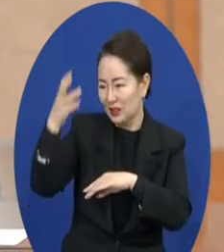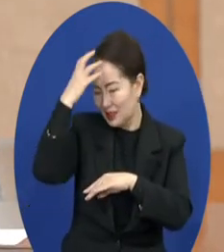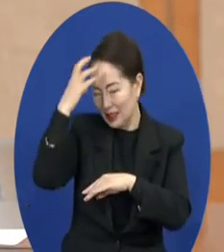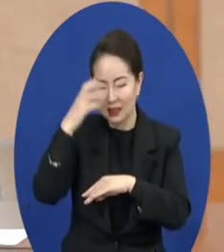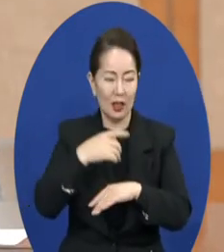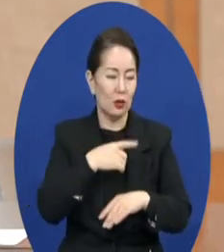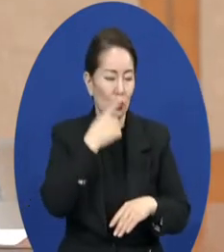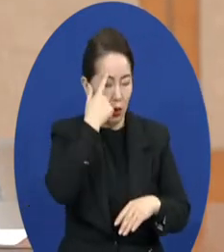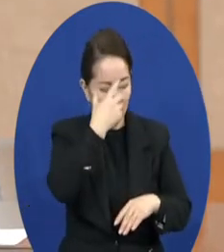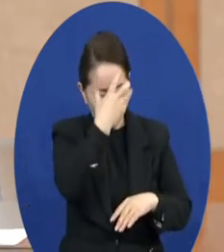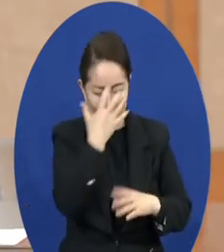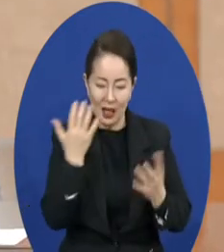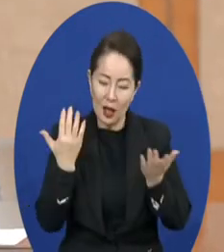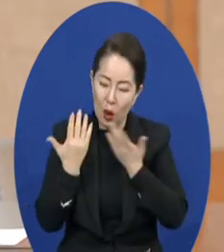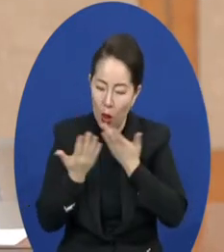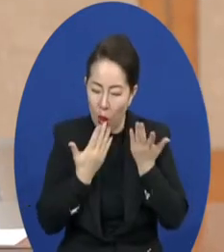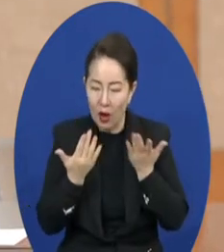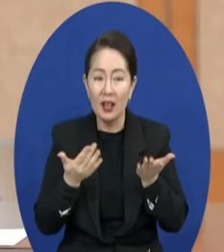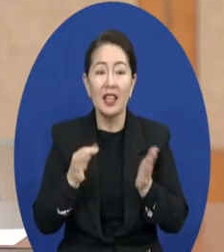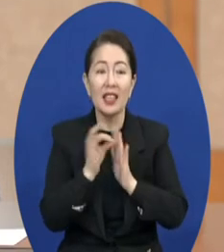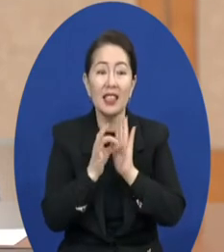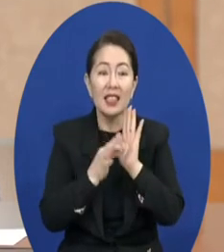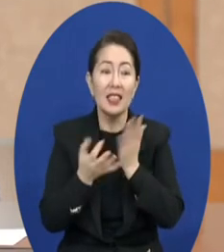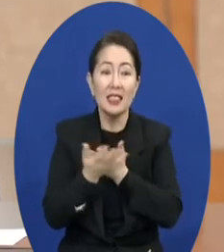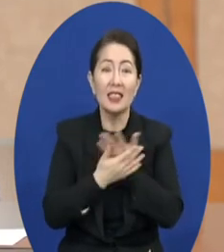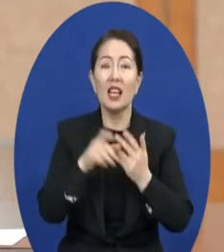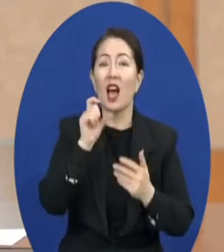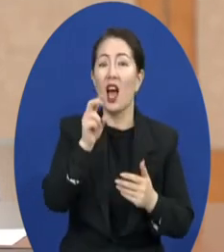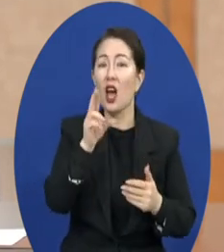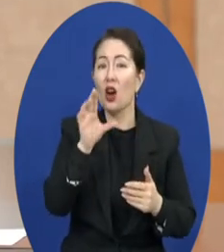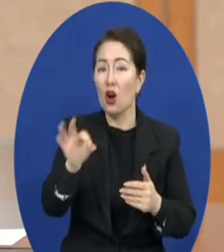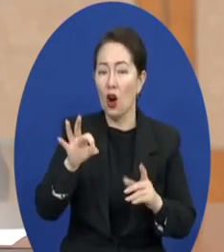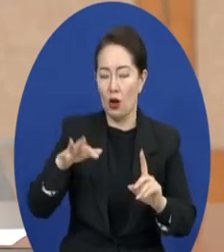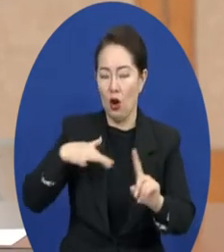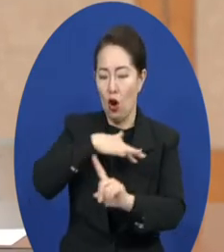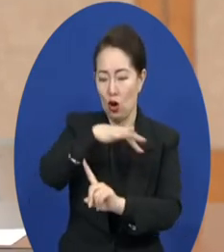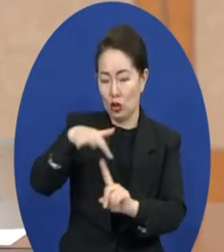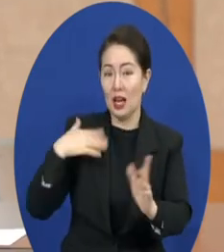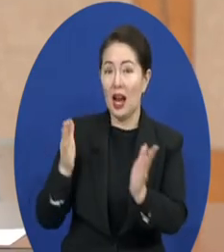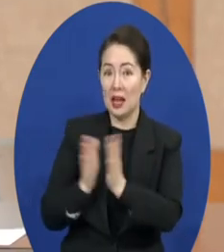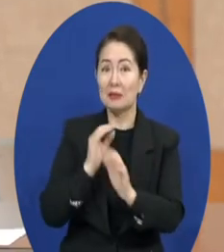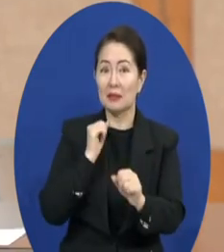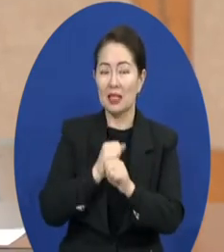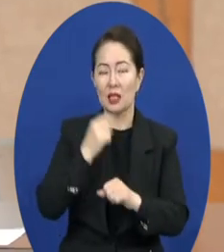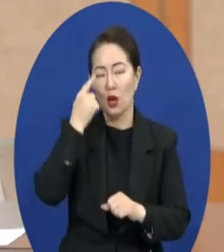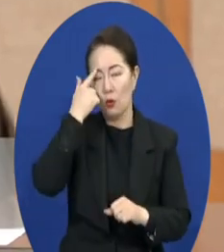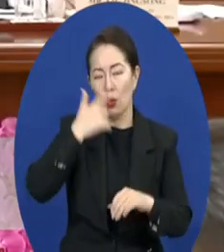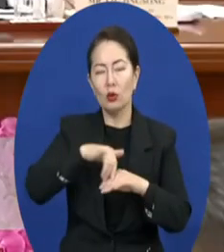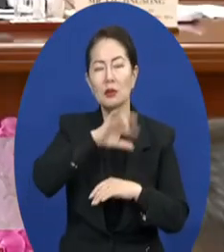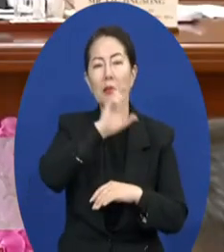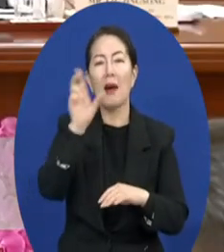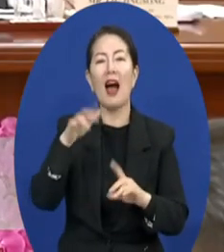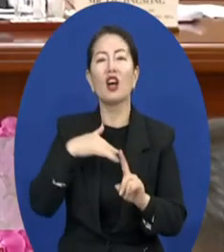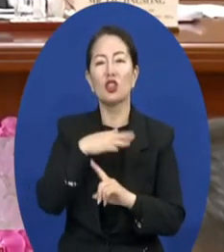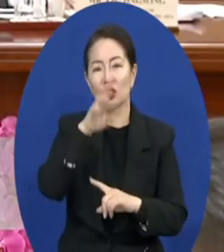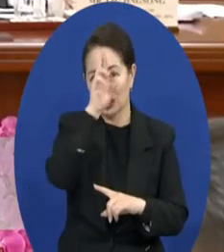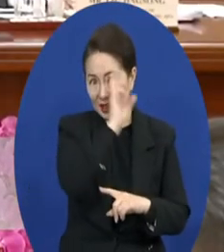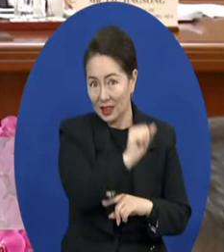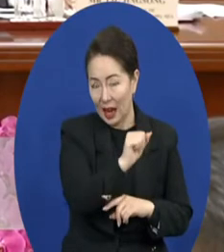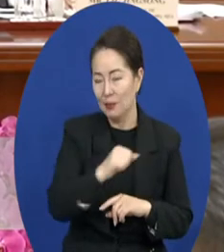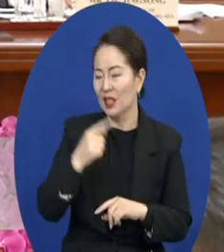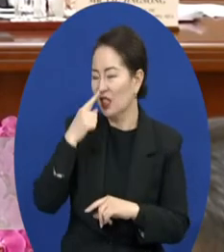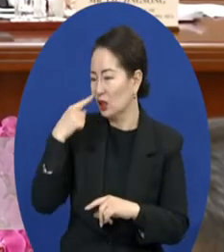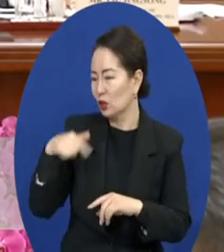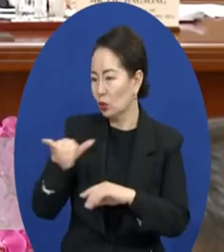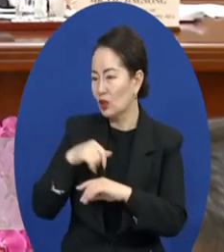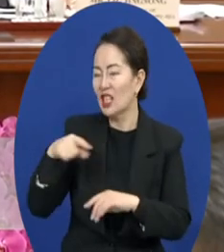улсын засгийн газар хоорондын хилцээр эхог хүрээлэн буй орчны салбарт хамтран ажиллах тухай Монгол улсын байгаль орчин аялжуулчлалын яам, бүгд Хятад